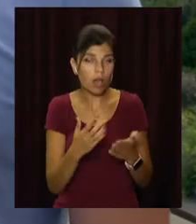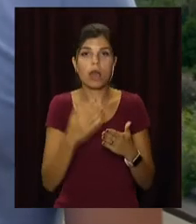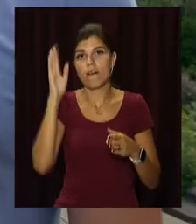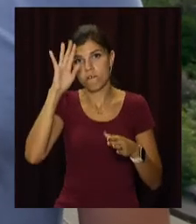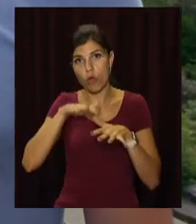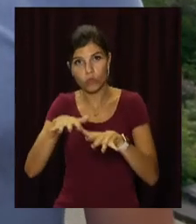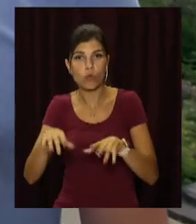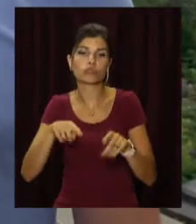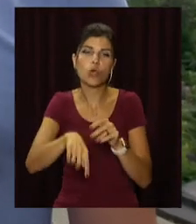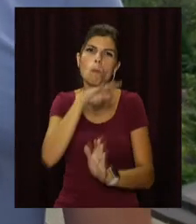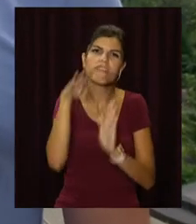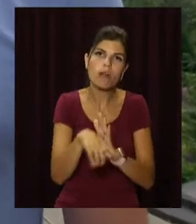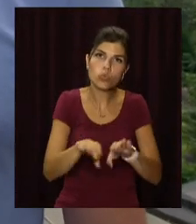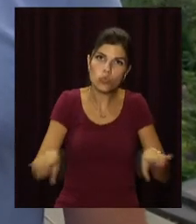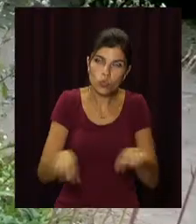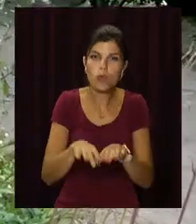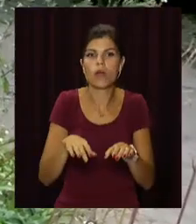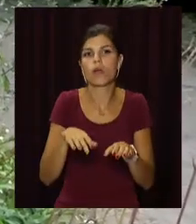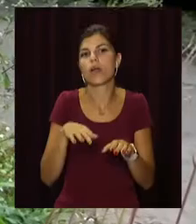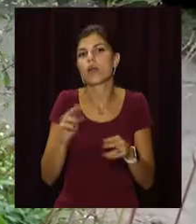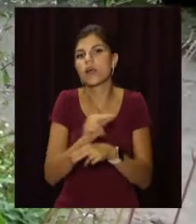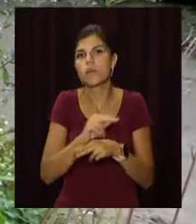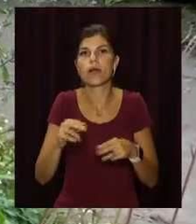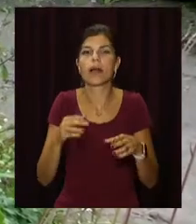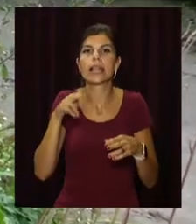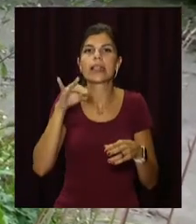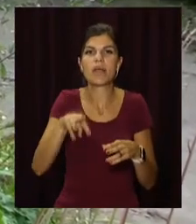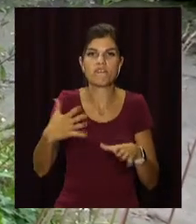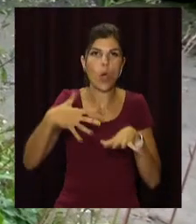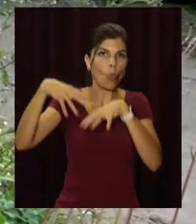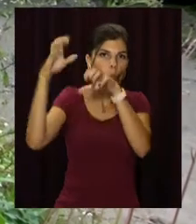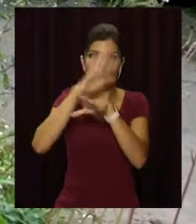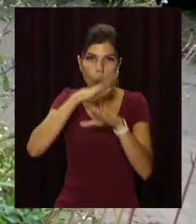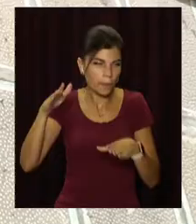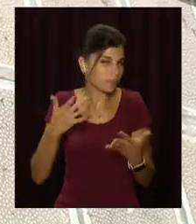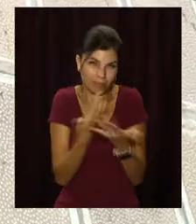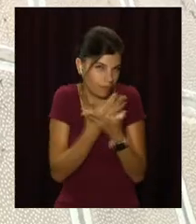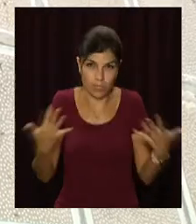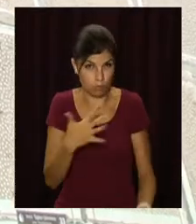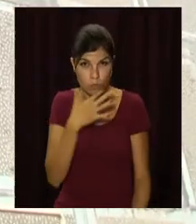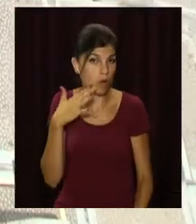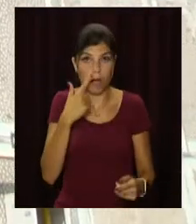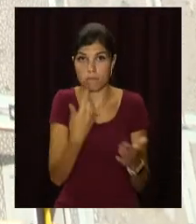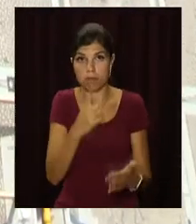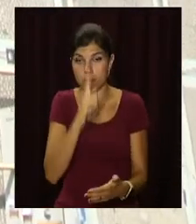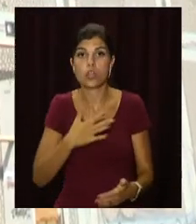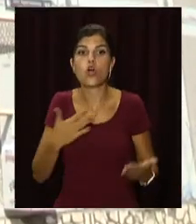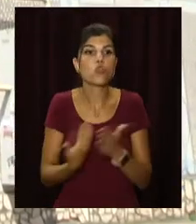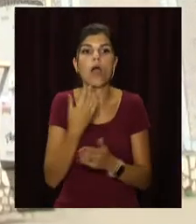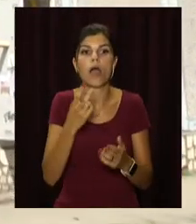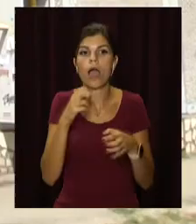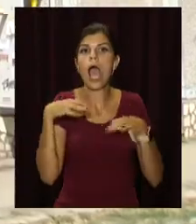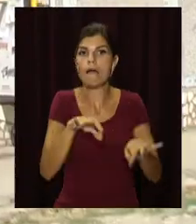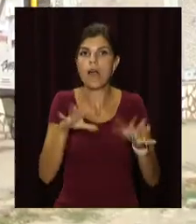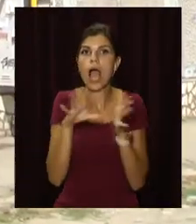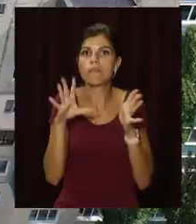ремонту димовентканалів і багато-багато іншого. У міськраді кажуть, зараз поточні та капітальні ремонти проводять у всіх районах міста. Все, щоб